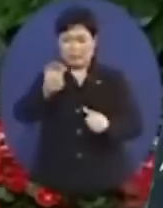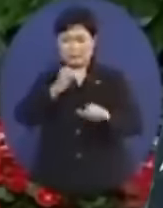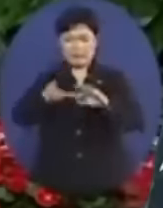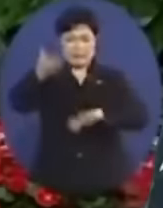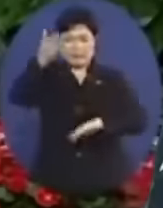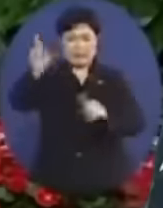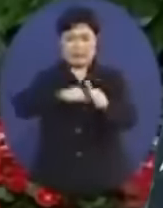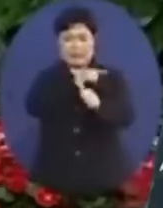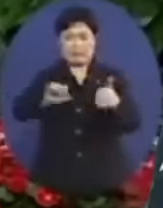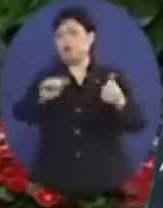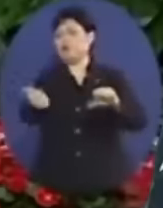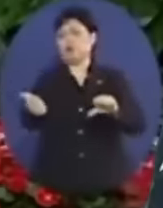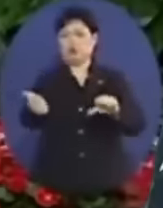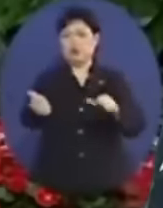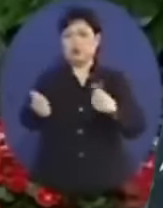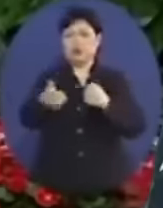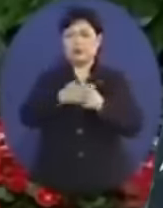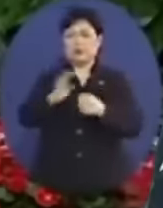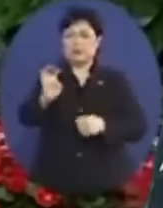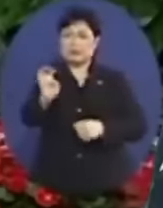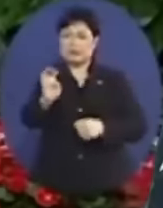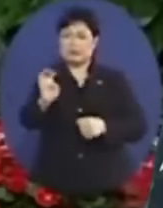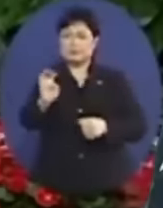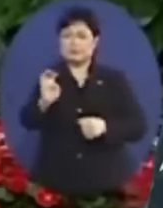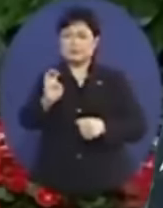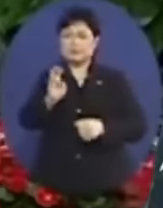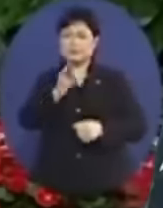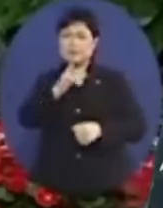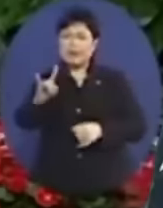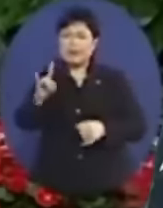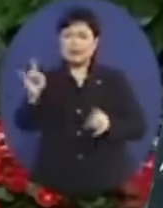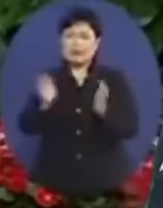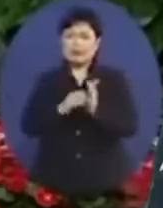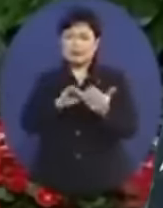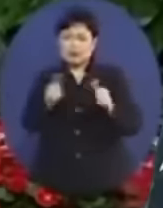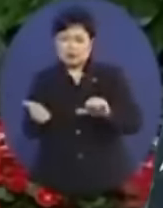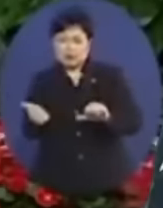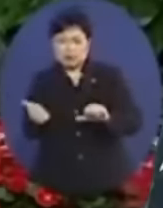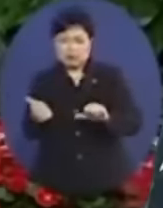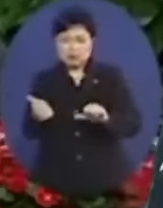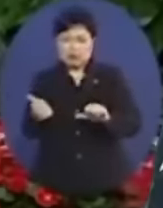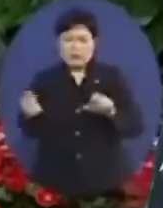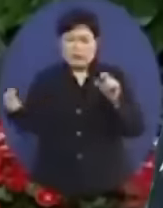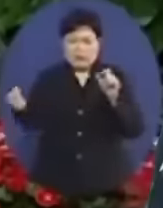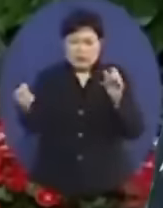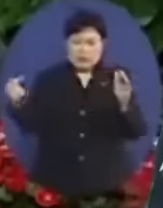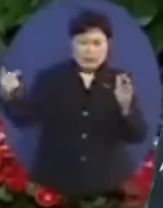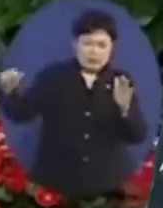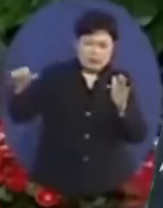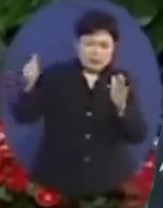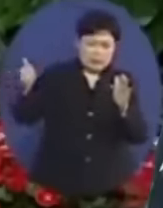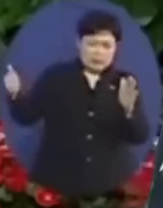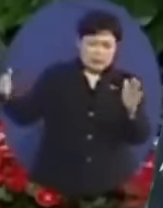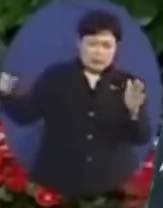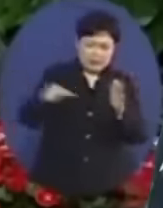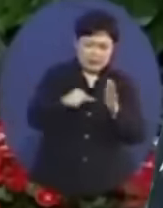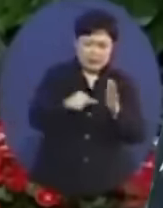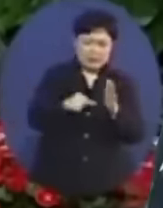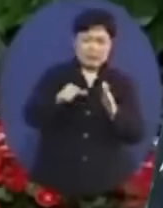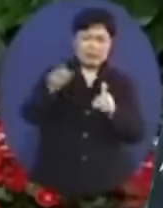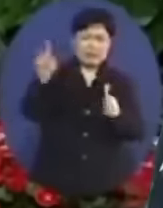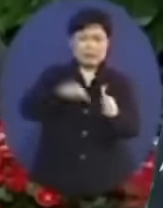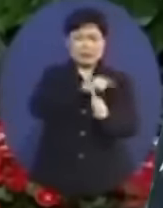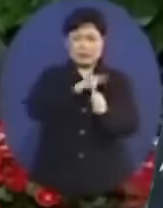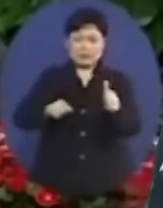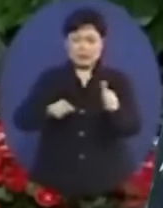버린답니다 그 마흔 대까지는 거의 죽은 상태까지 때리는데 그 채찍 끝에 쇠고랑이나